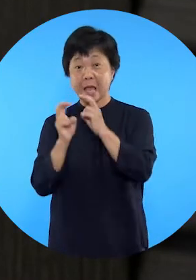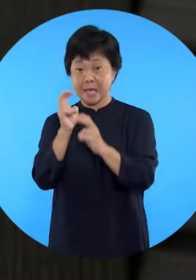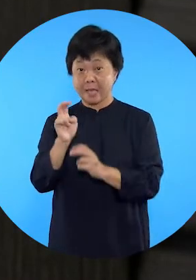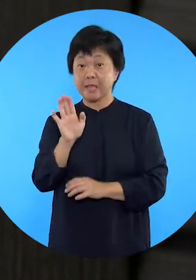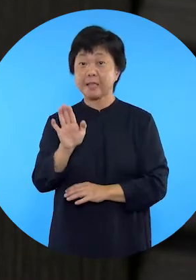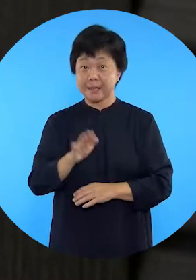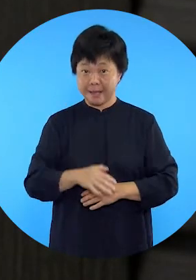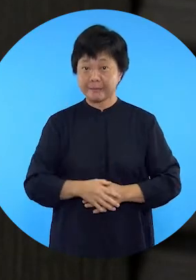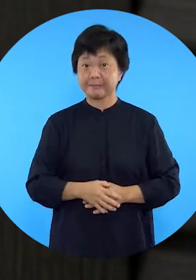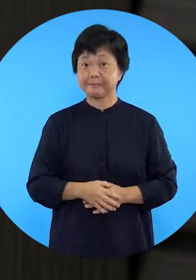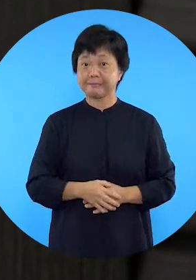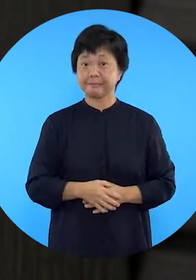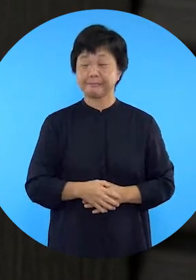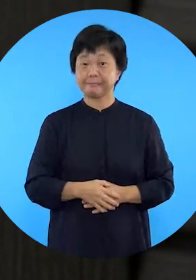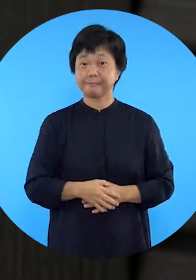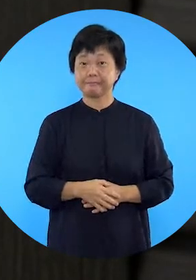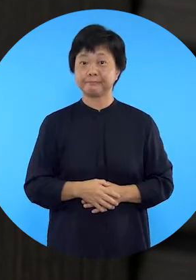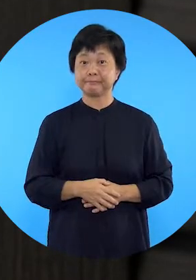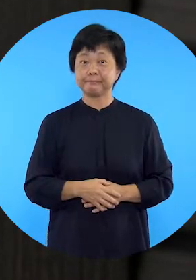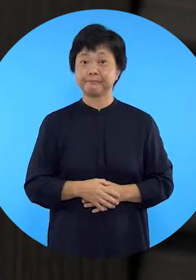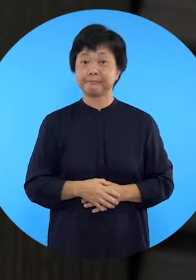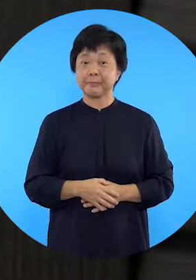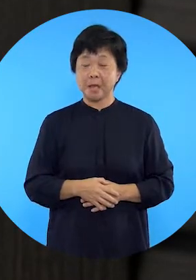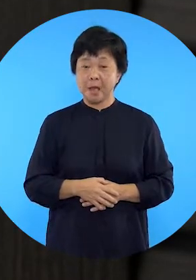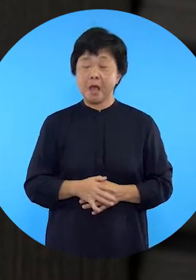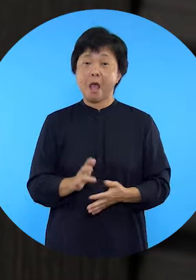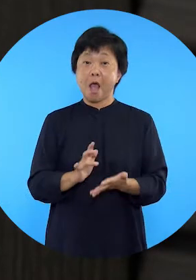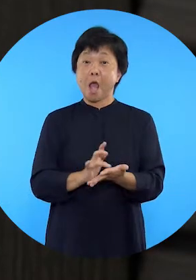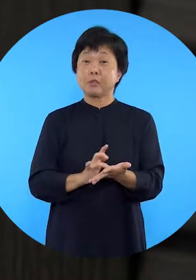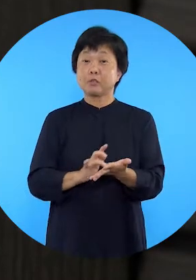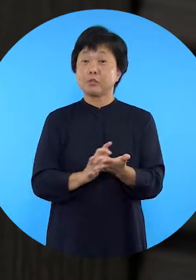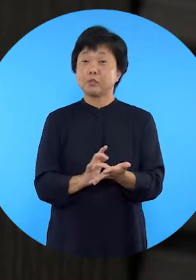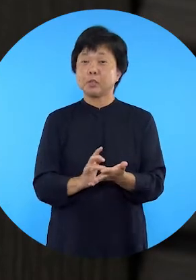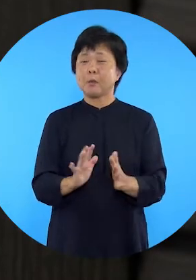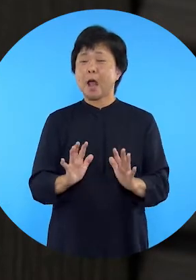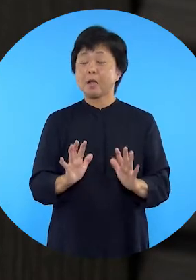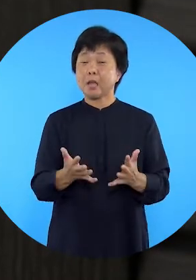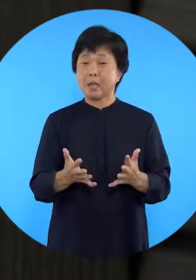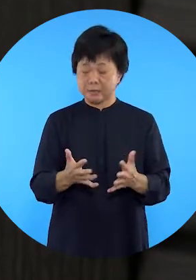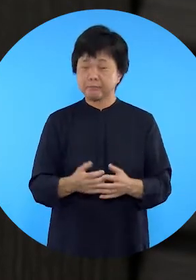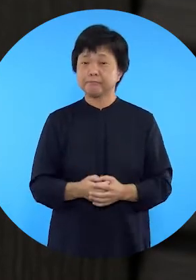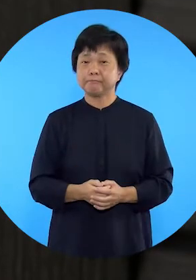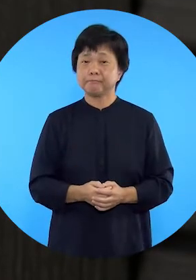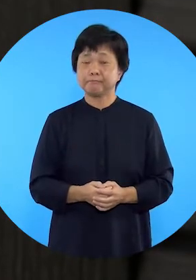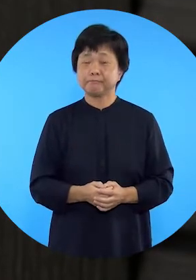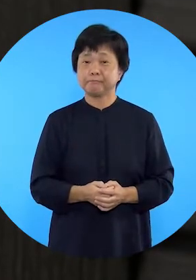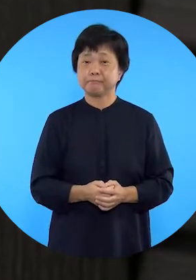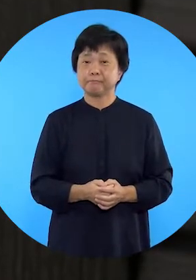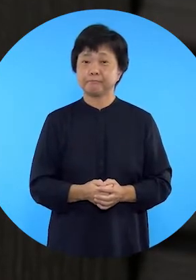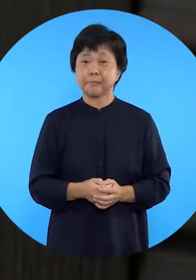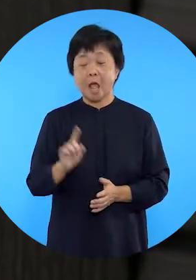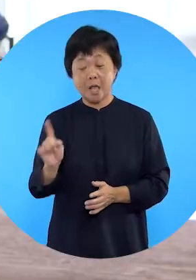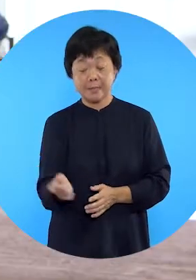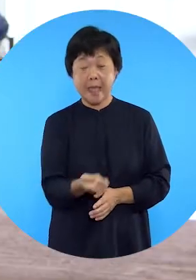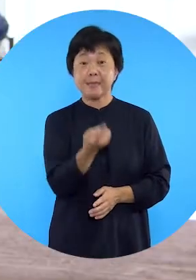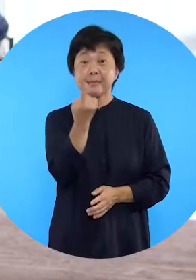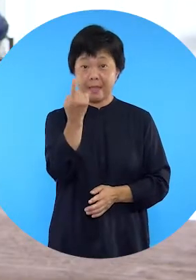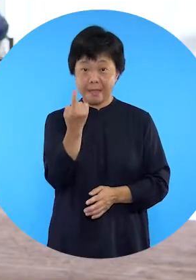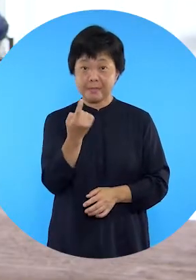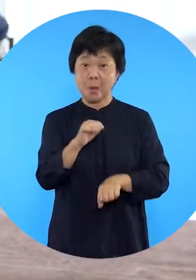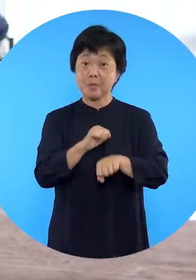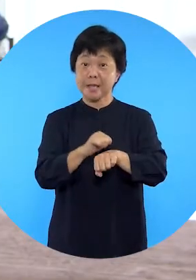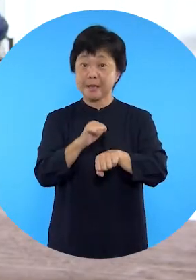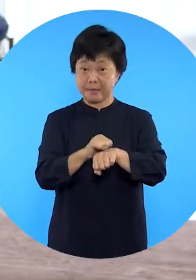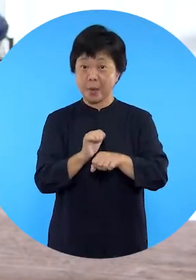ごい悩んでまして、それであのやっぱり薬は使いたくないっていうことが第一で、自